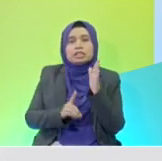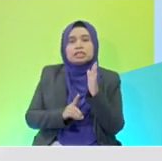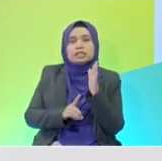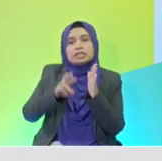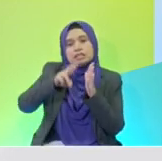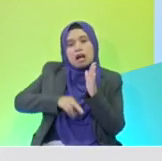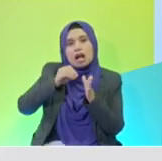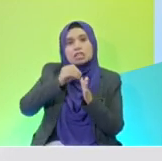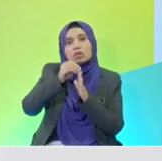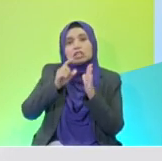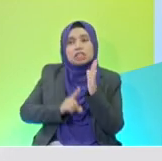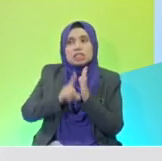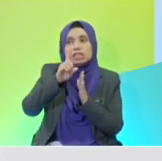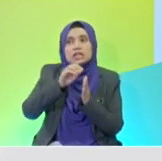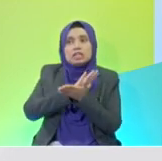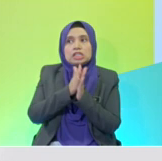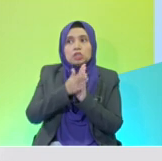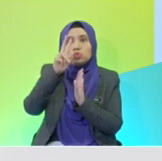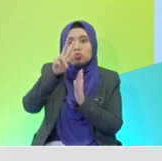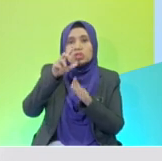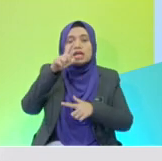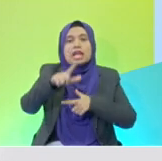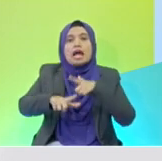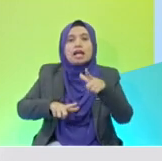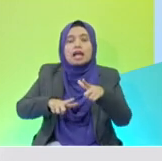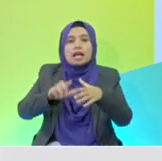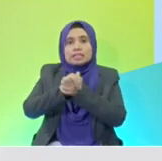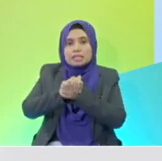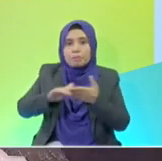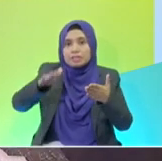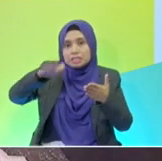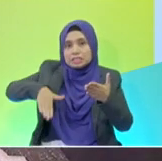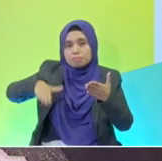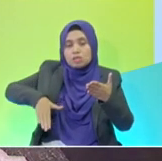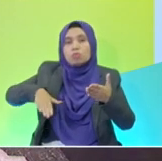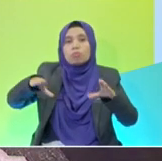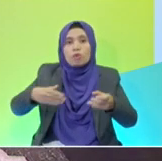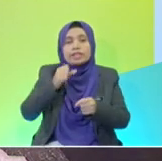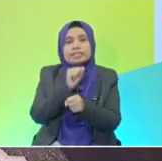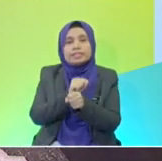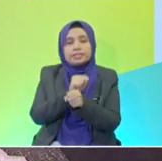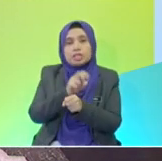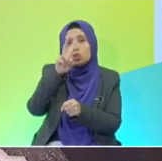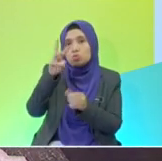Oke jadi dekat sini dua langkah keselamatan sebelum kejadian dilakukan dua